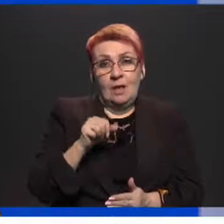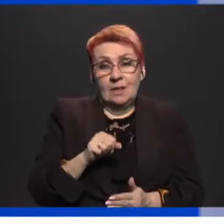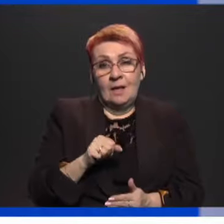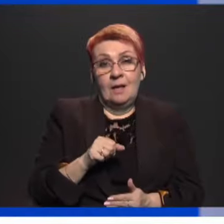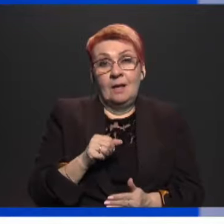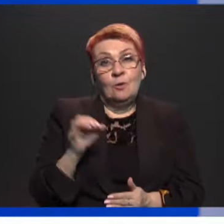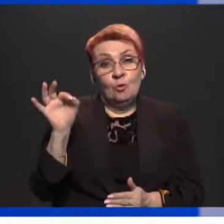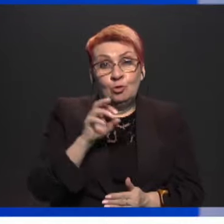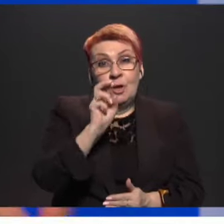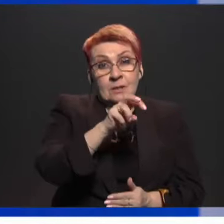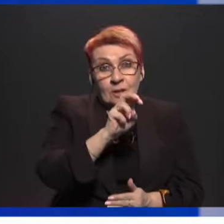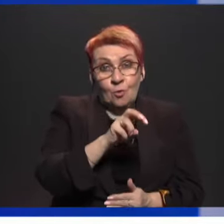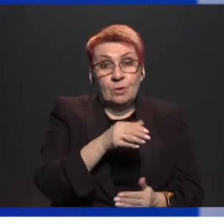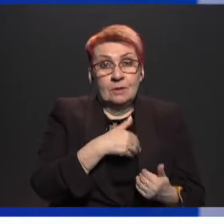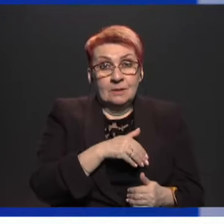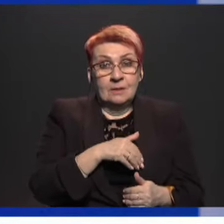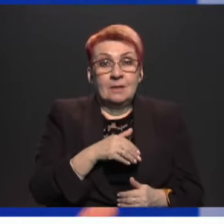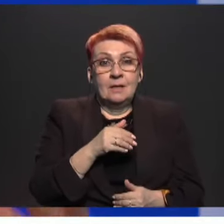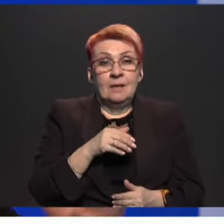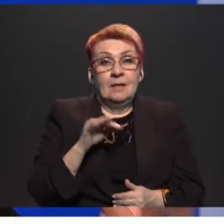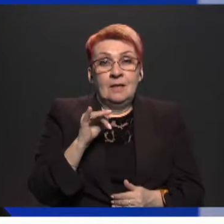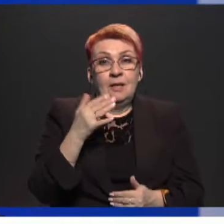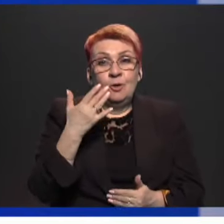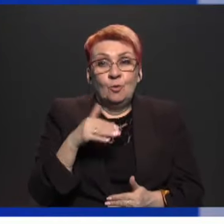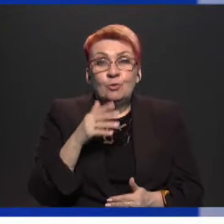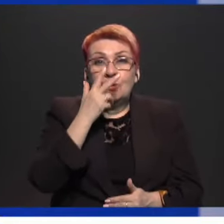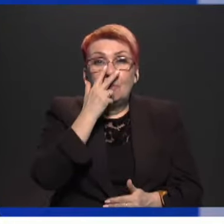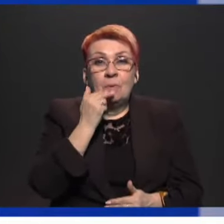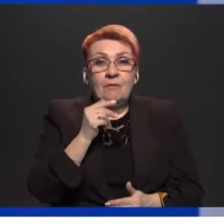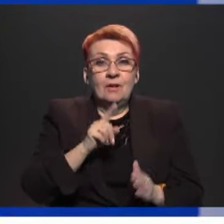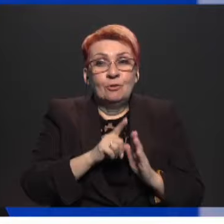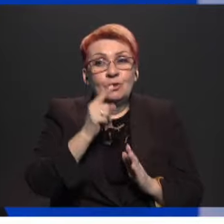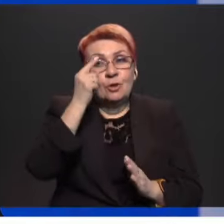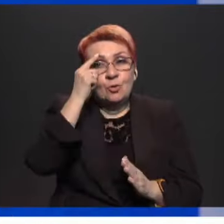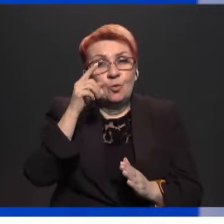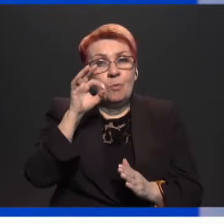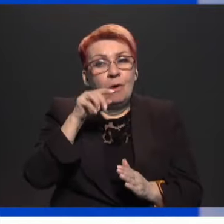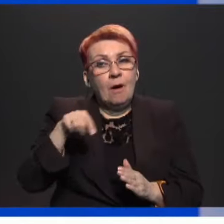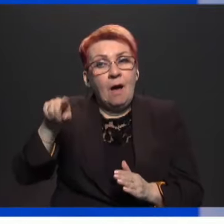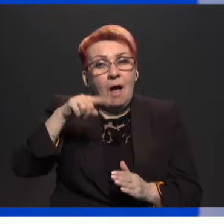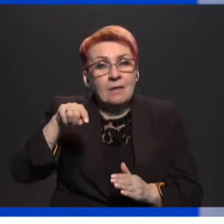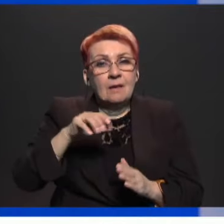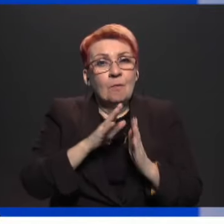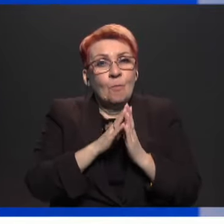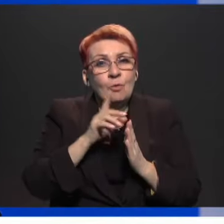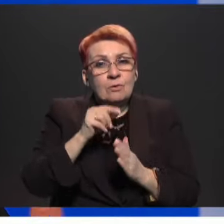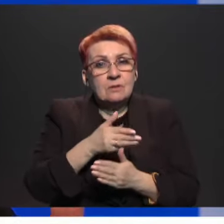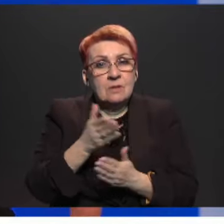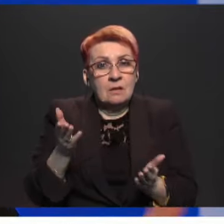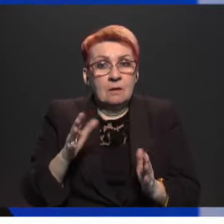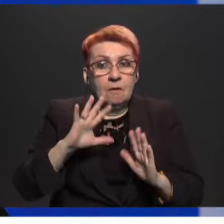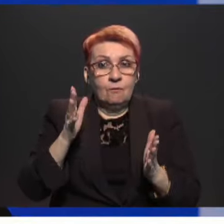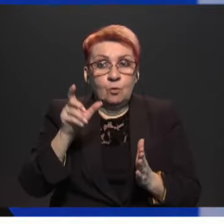которые вот часто исповедуются, и все равно как-то к сердцу прикипают, и ты начинаешь как-то думать уже, молиться об этом человеке. И тут вдруг раз